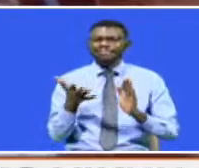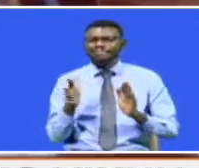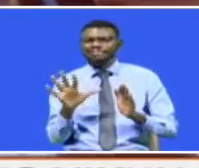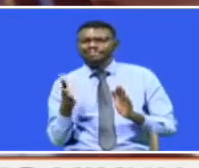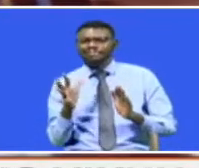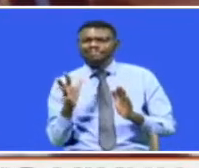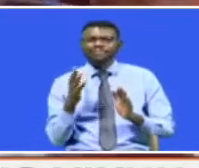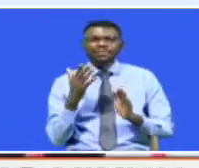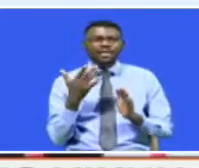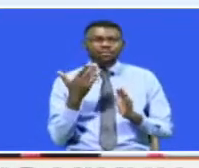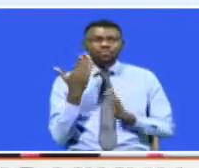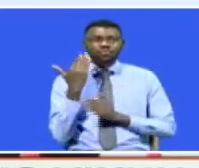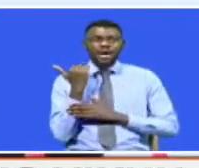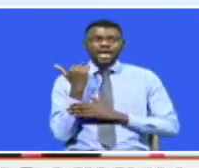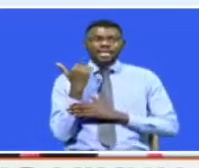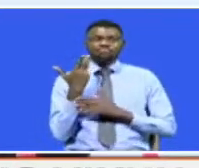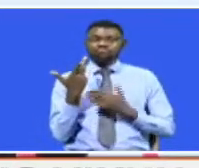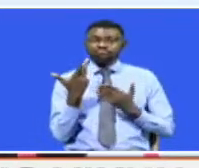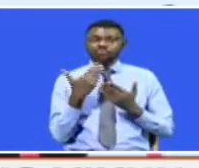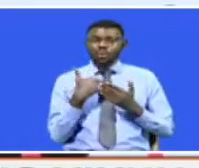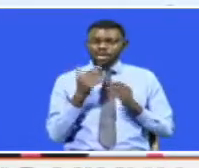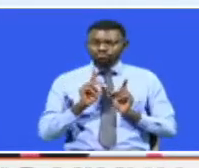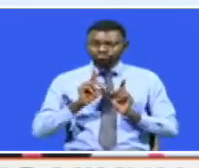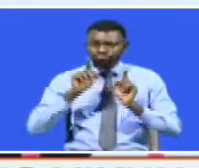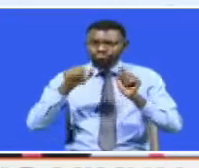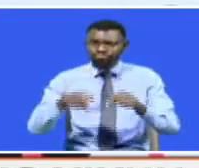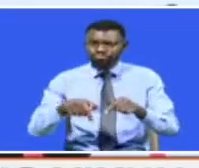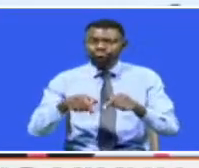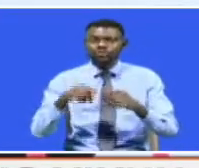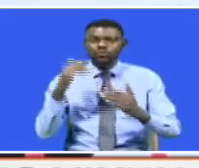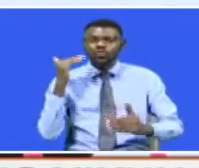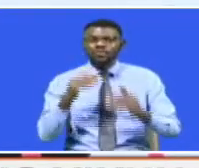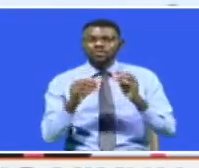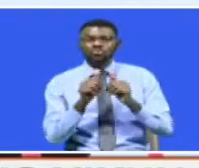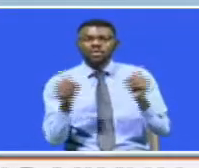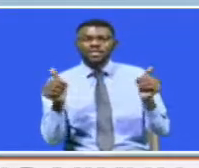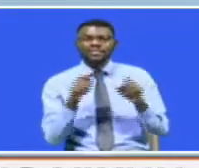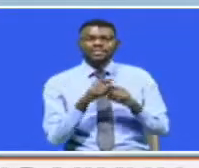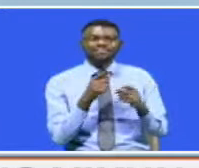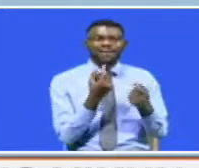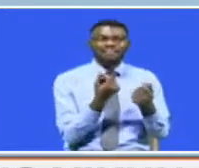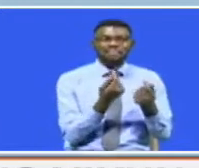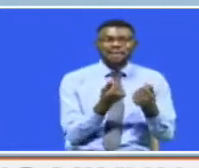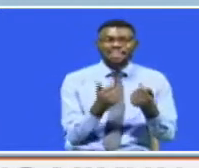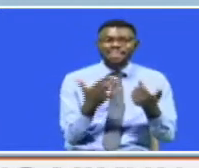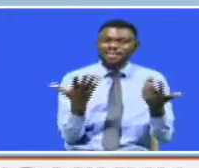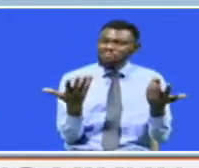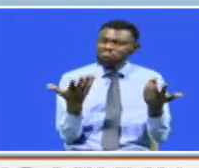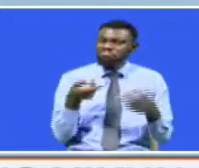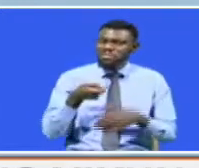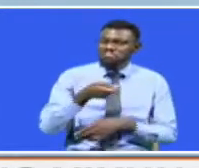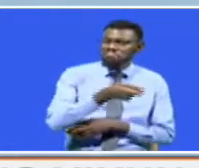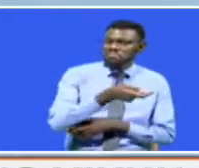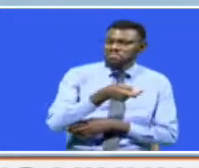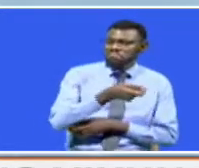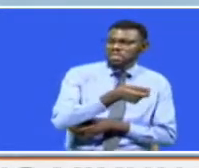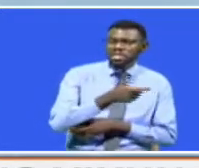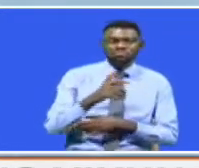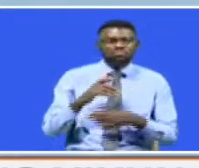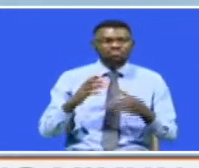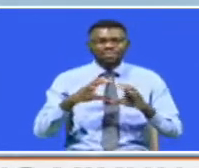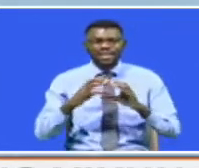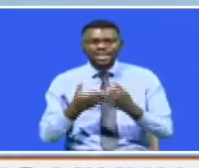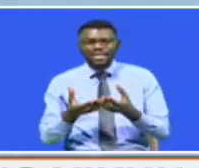kusomea aina ya kozi katika chuo kikuu. Mzigo wa gharama za ziada na fedha za kulazimishwa kuyarudia madarasa,